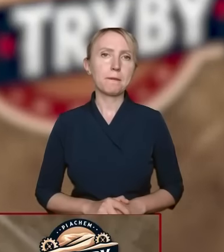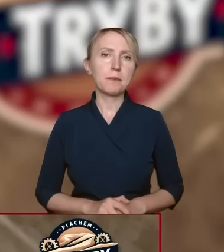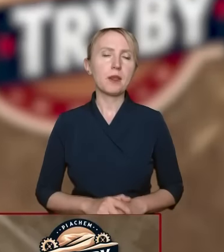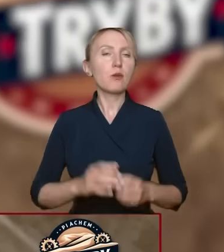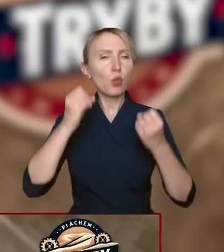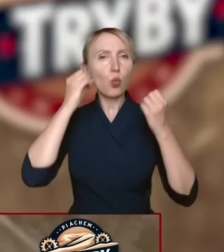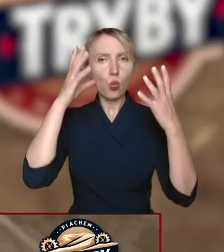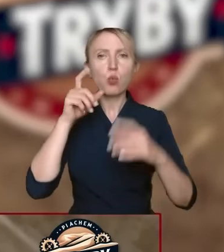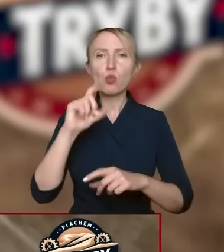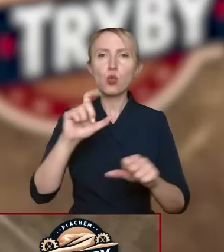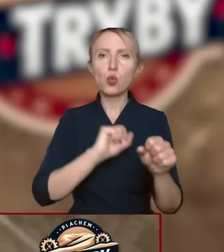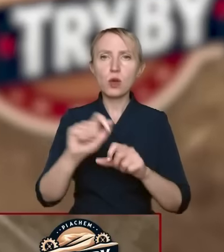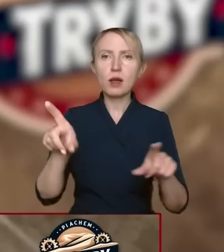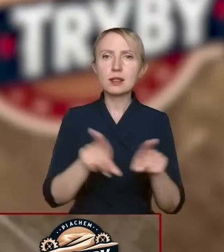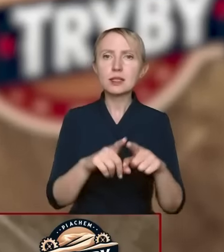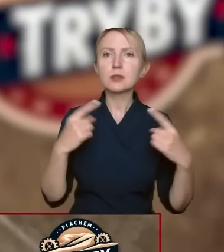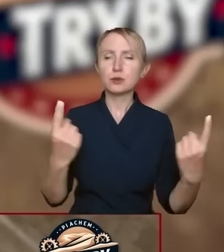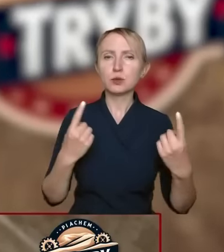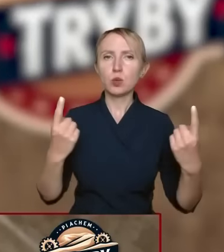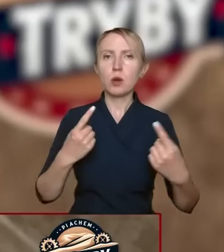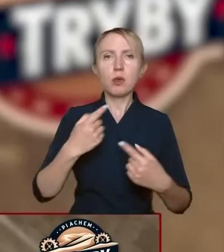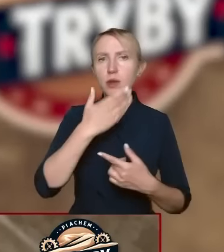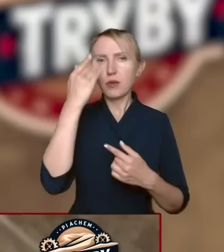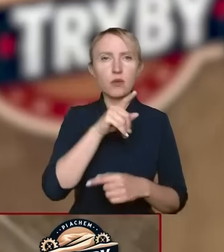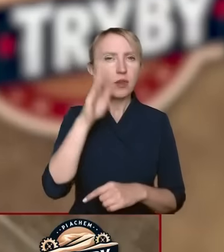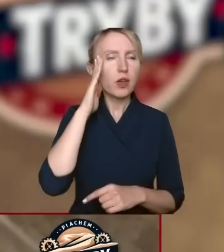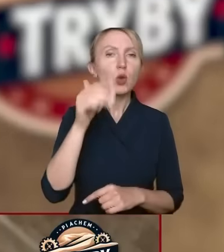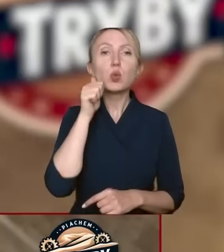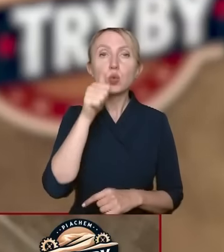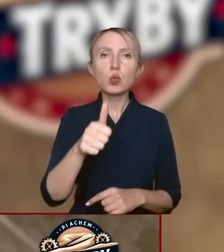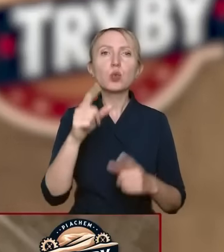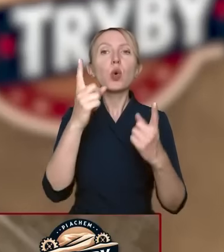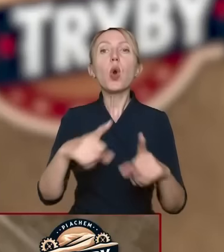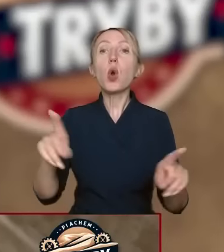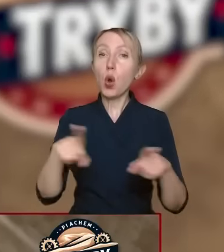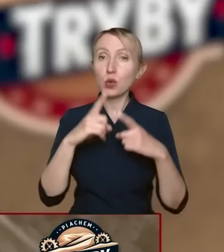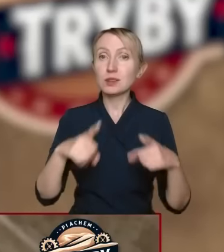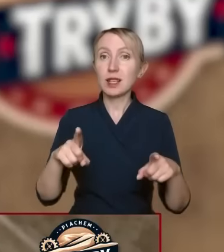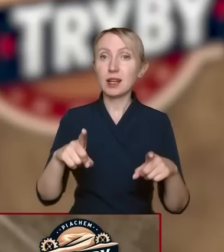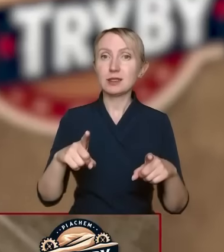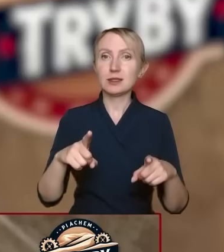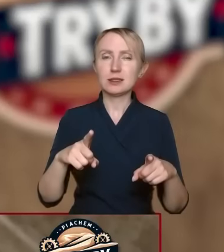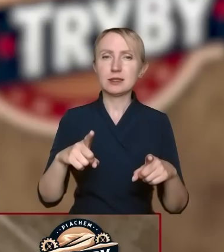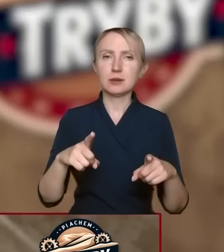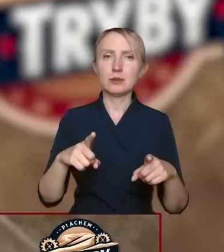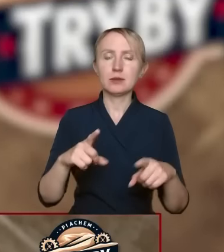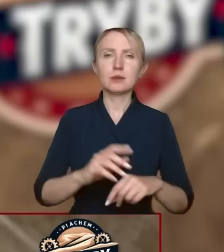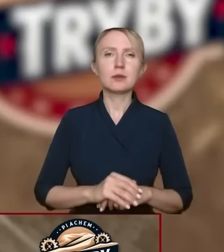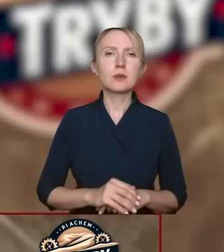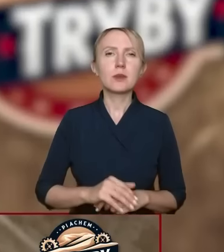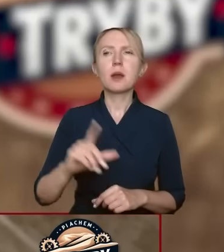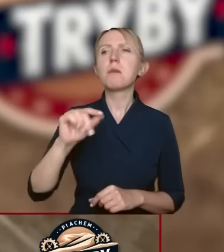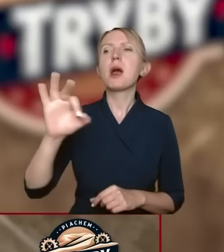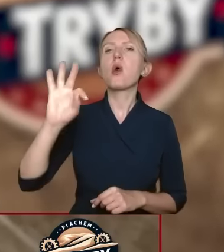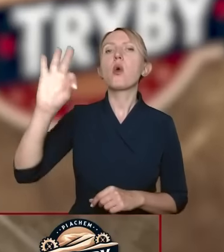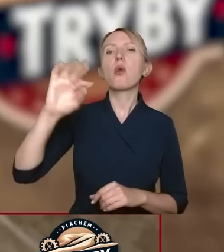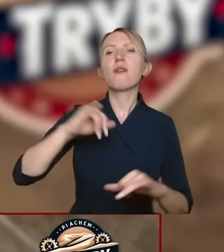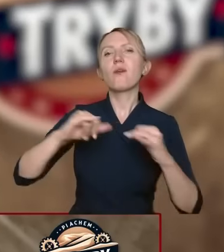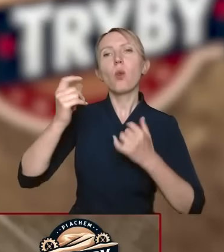bo nie wiem, czy państwo wiecie, jutro jest koncert. Ta